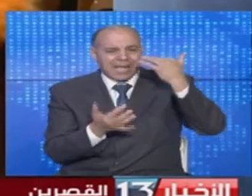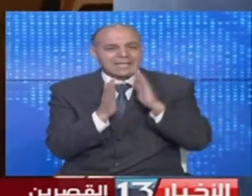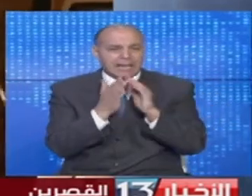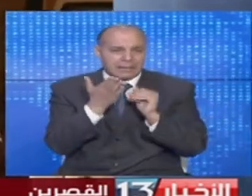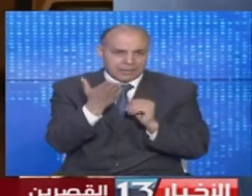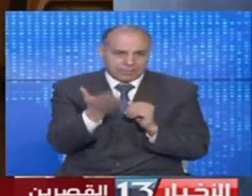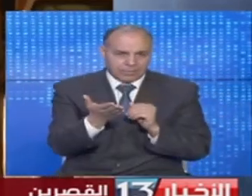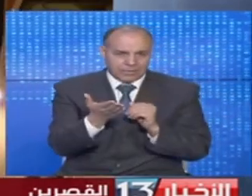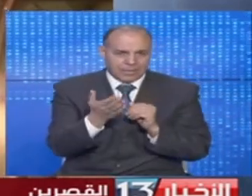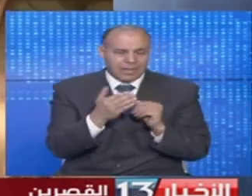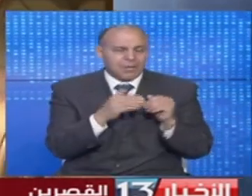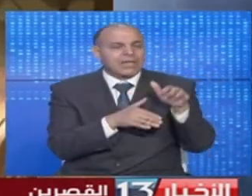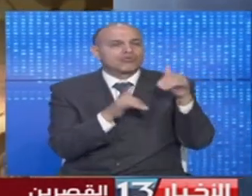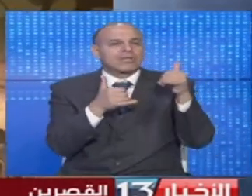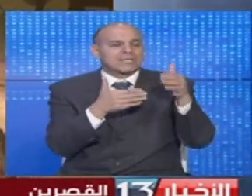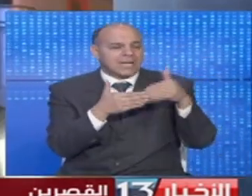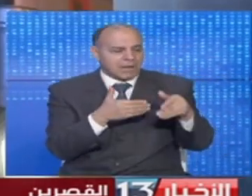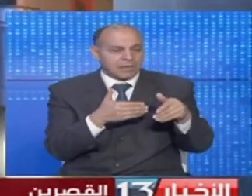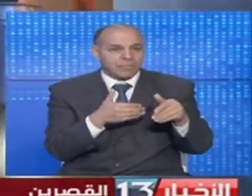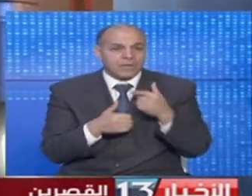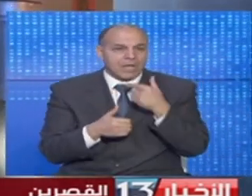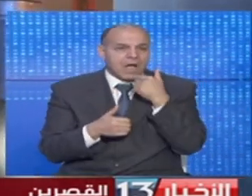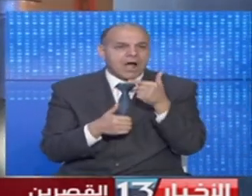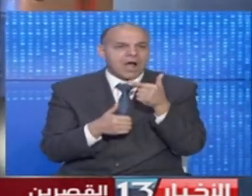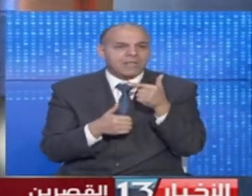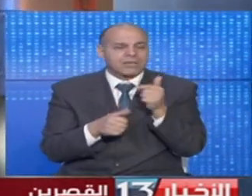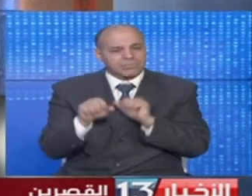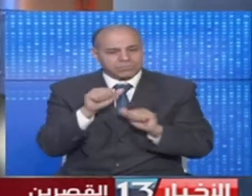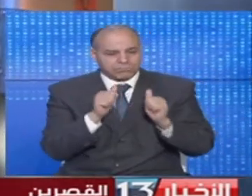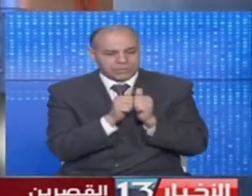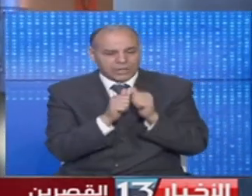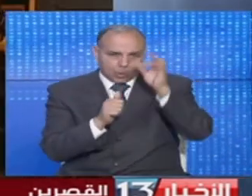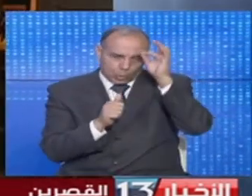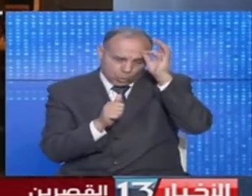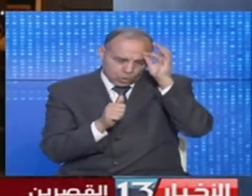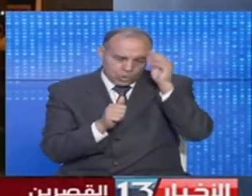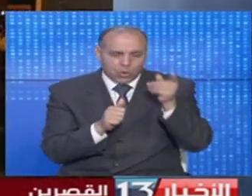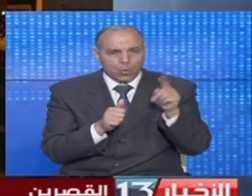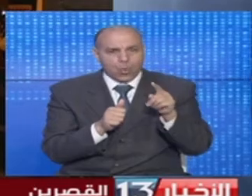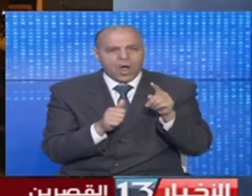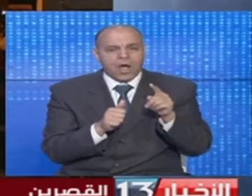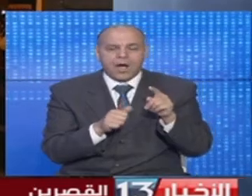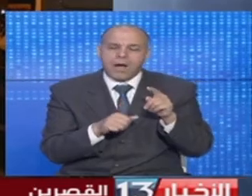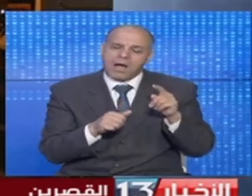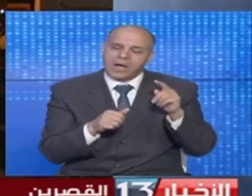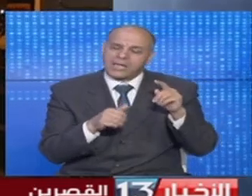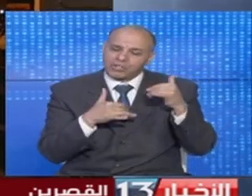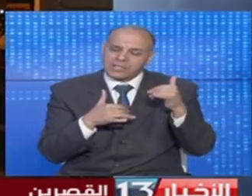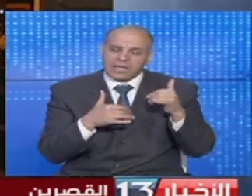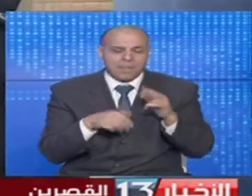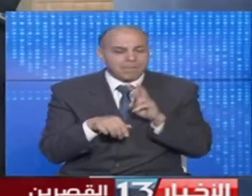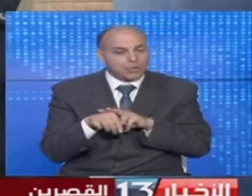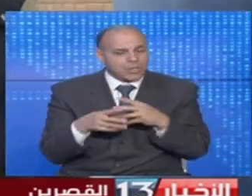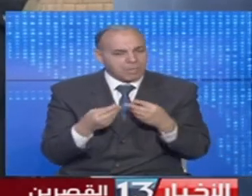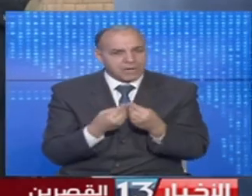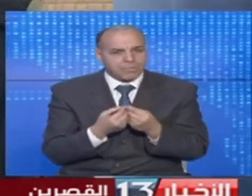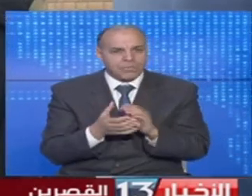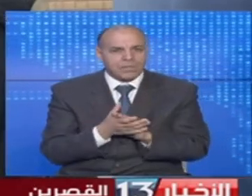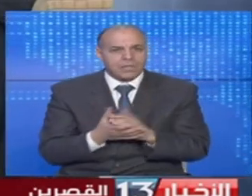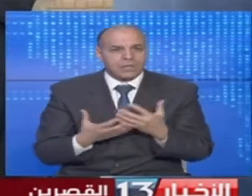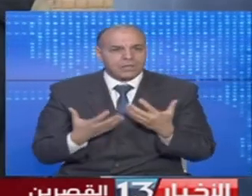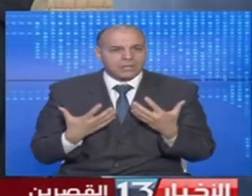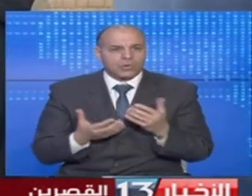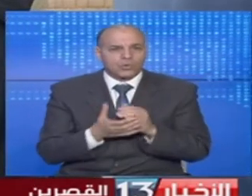المنزلي من القطر الجزائري إثر التنسيق بين السلطات التونسية ونظيرتها الجزائرية. قمنا